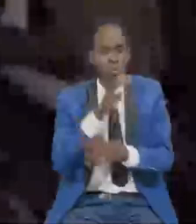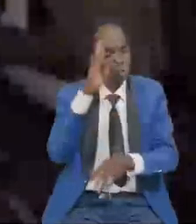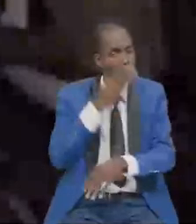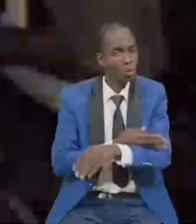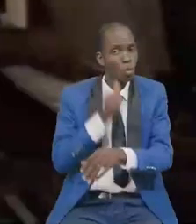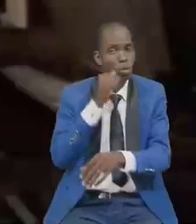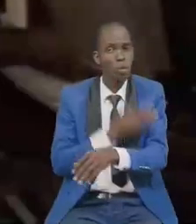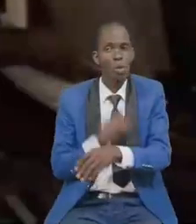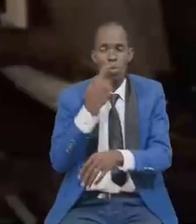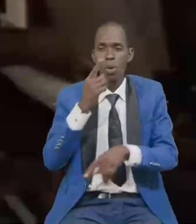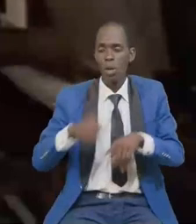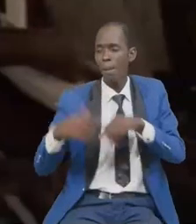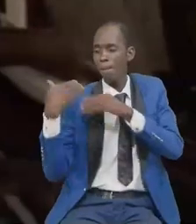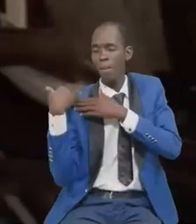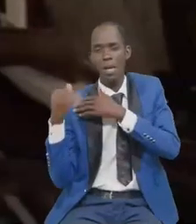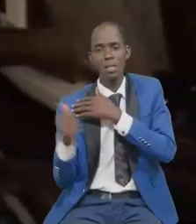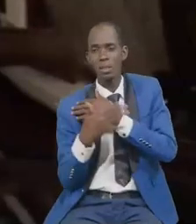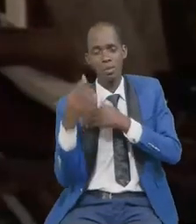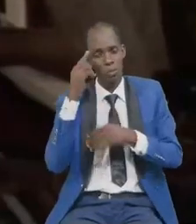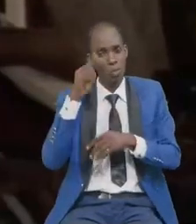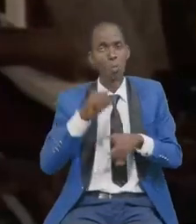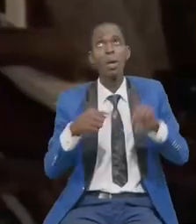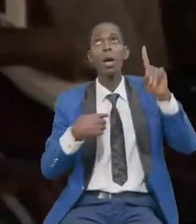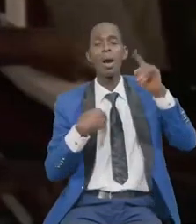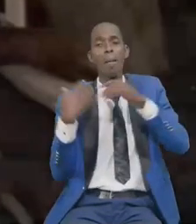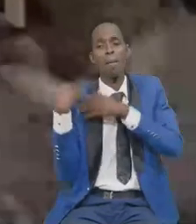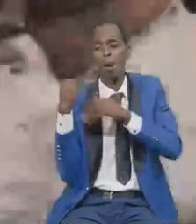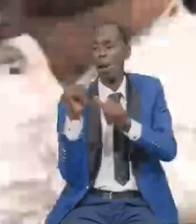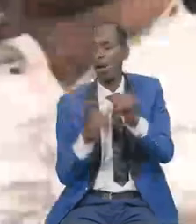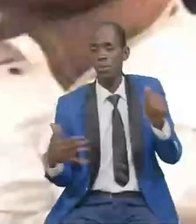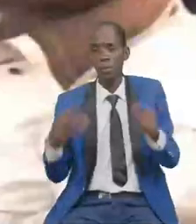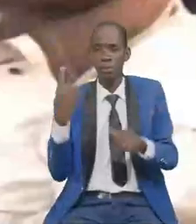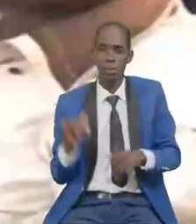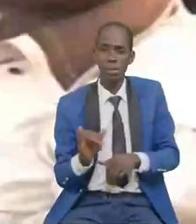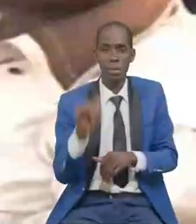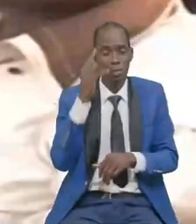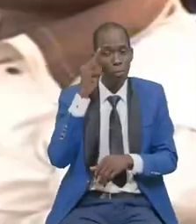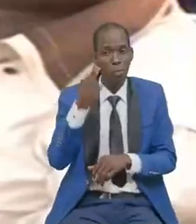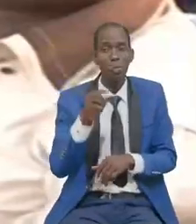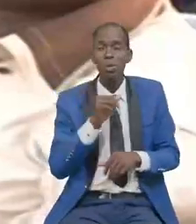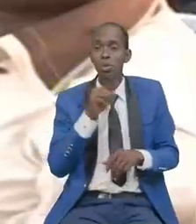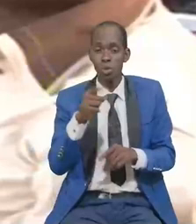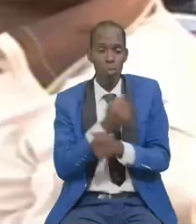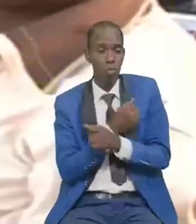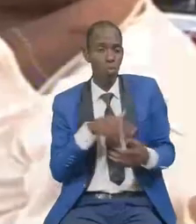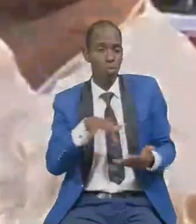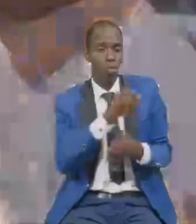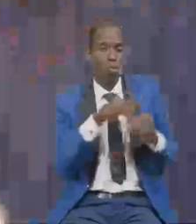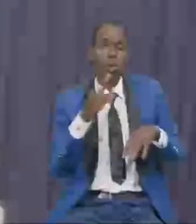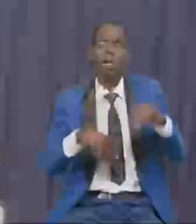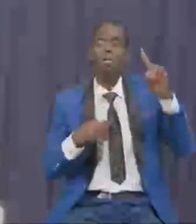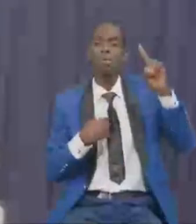une éternité de souffrance pour toi. Et tu ne peux pas m'aimer plus que celle-là. Tu n'es pas digne de moi. C'est ce que ça veut dire. Alors, il nous